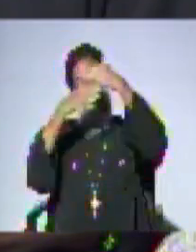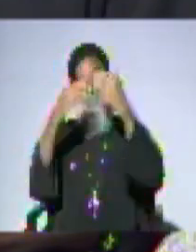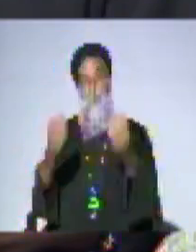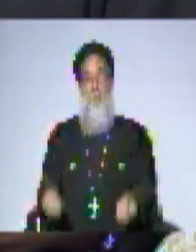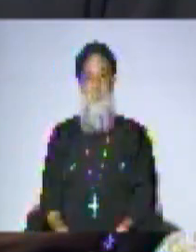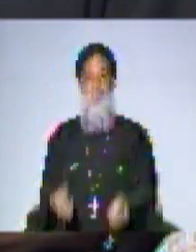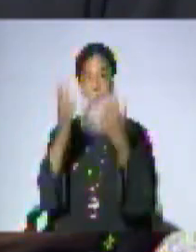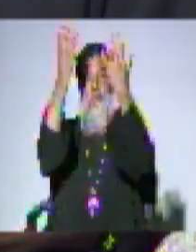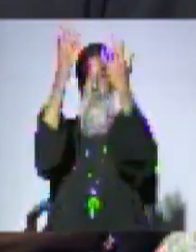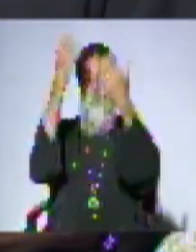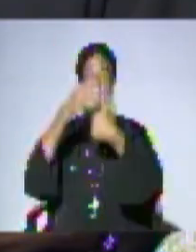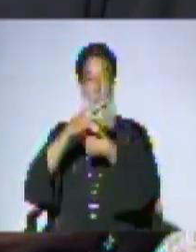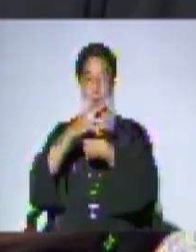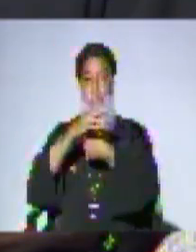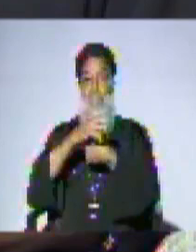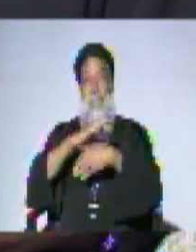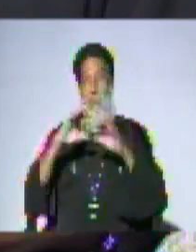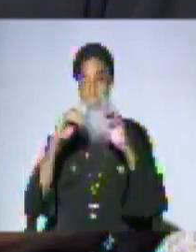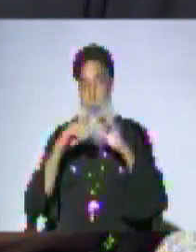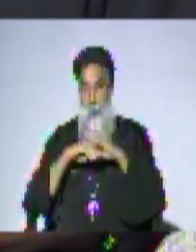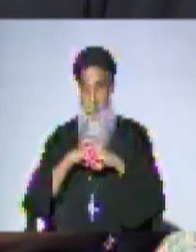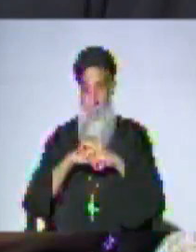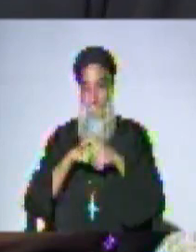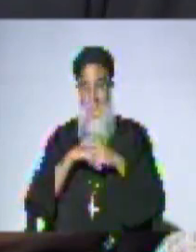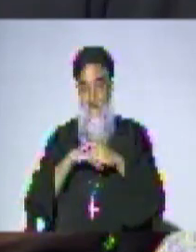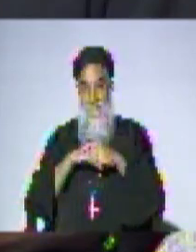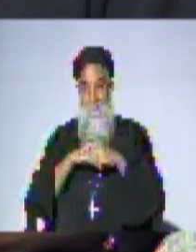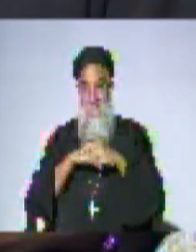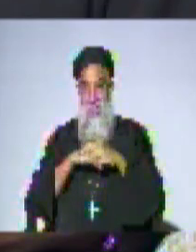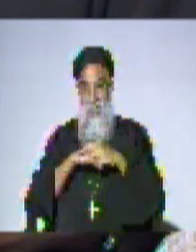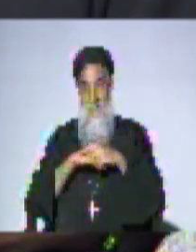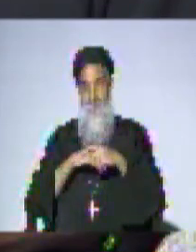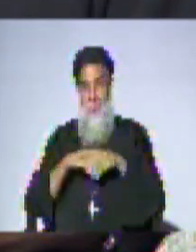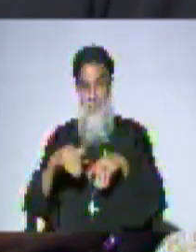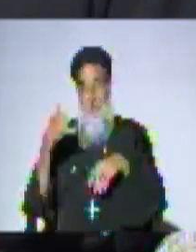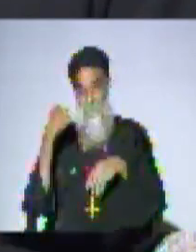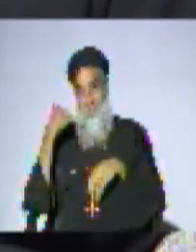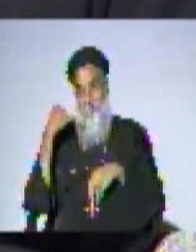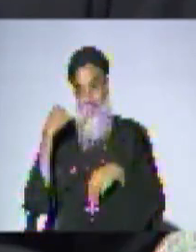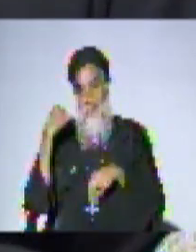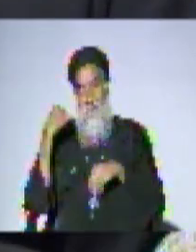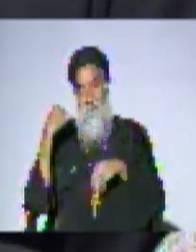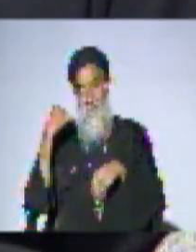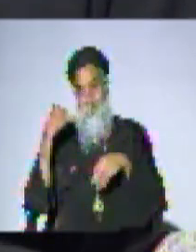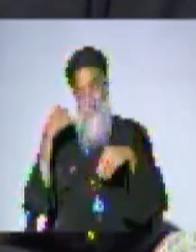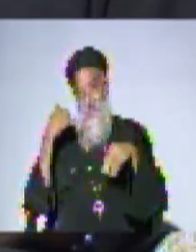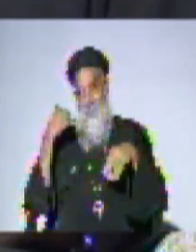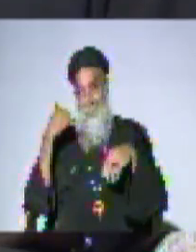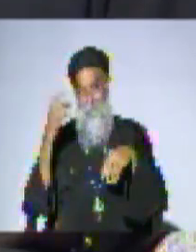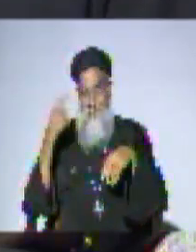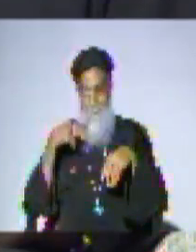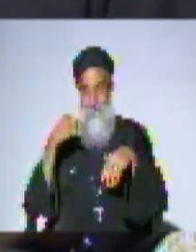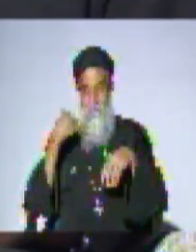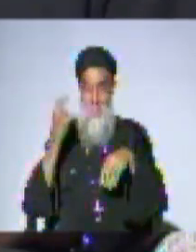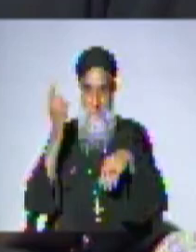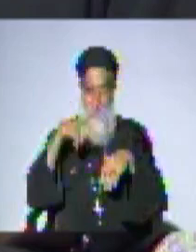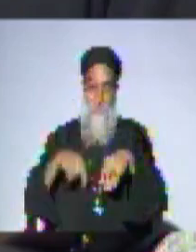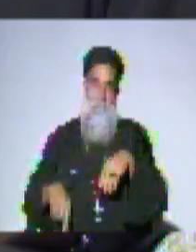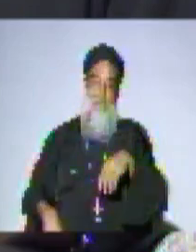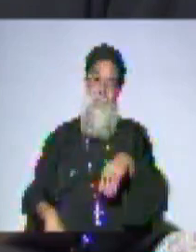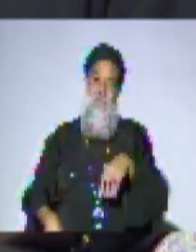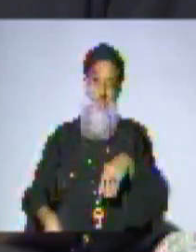ملاك الذبيحه. طبعا. شيء عظيم. طبعا. معنا سيدنا أستاذ جرجس، هناخد سؤاله ونخرج فاصل ونجاوب السؤال بعد